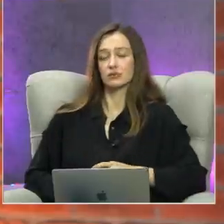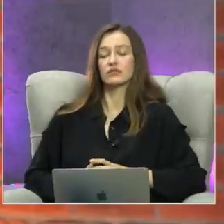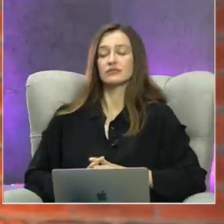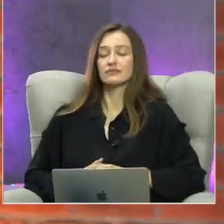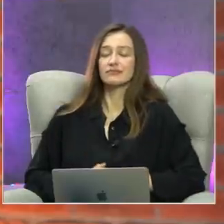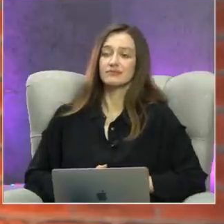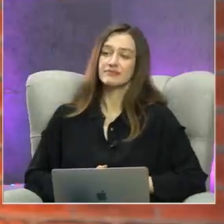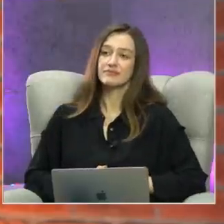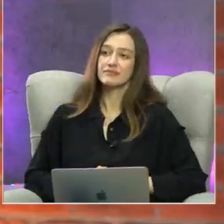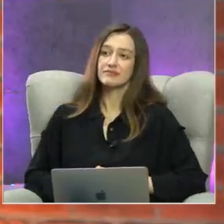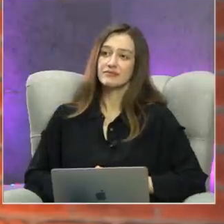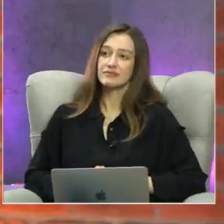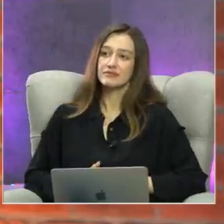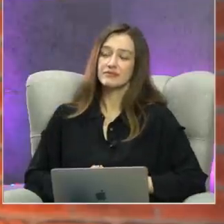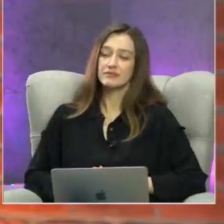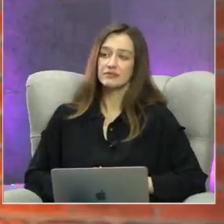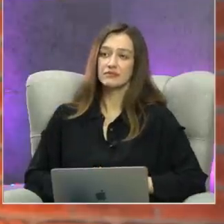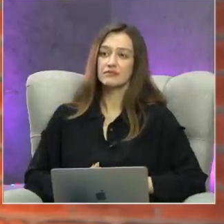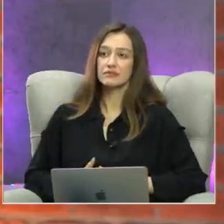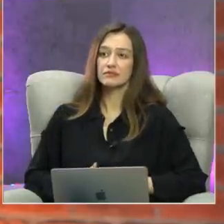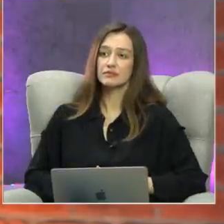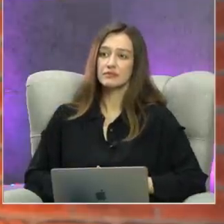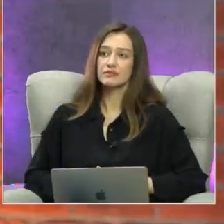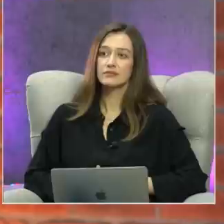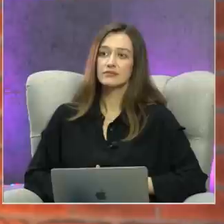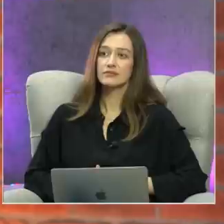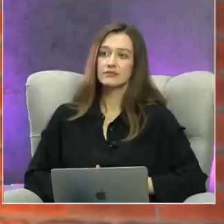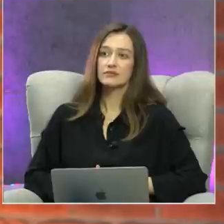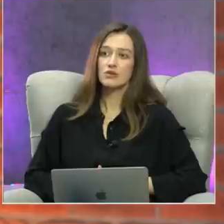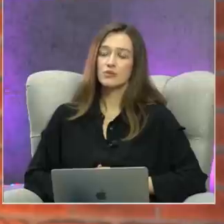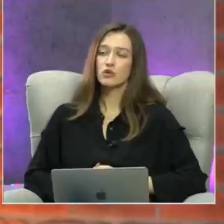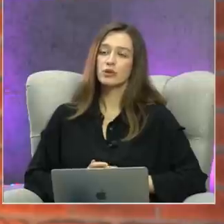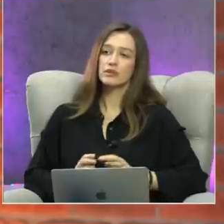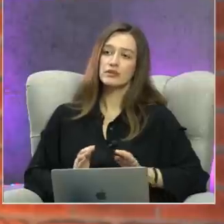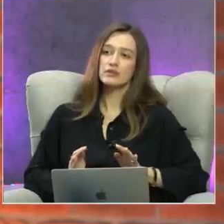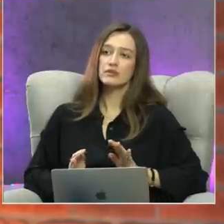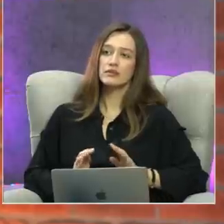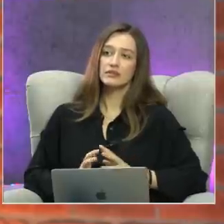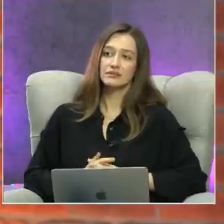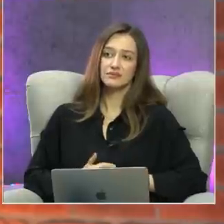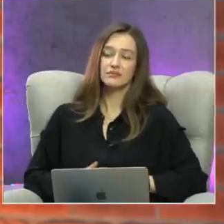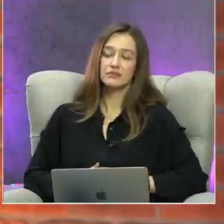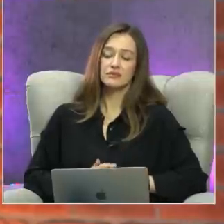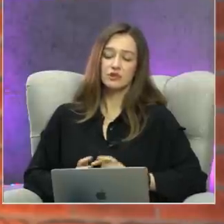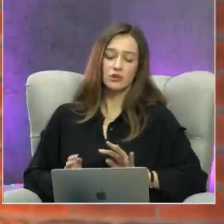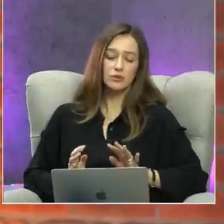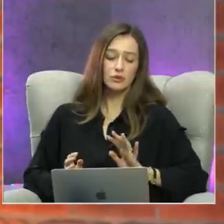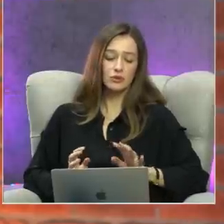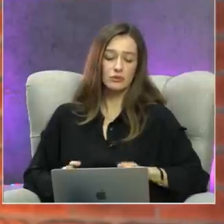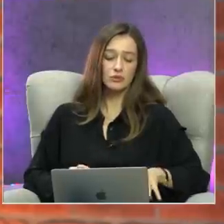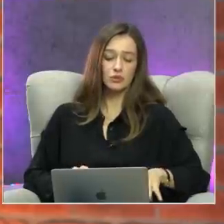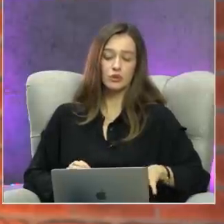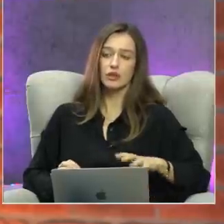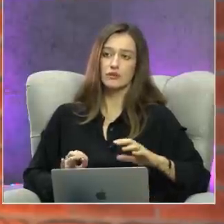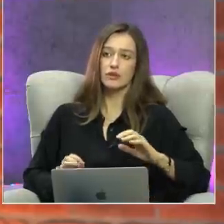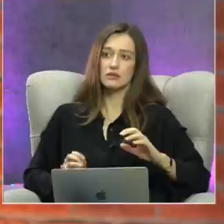ha. Vallahi eski şarkıları, eskiler tabii yenileri çok sarmadı beni ama gerçekten çocuk iyiymiş ya. Hocam dönemin... Metalci de olsam hakkını teslim ederim. Dönemin, o